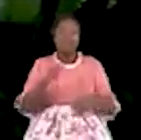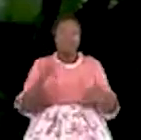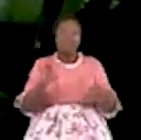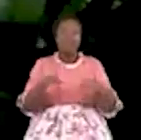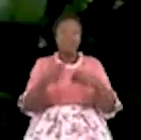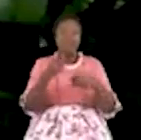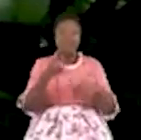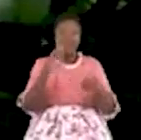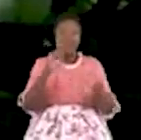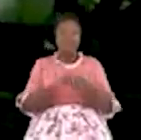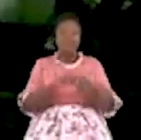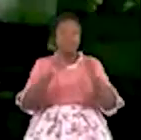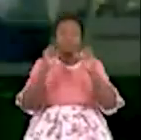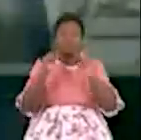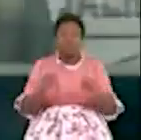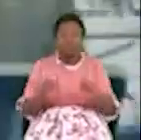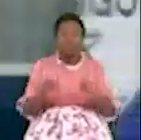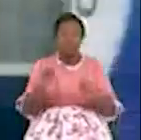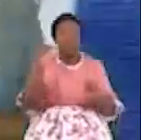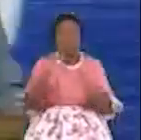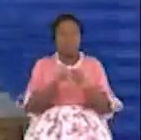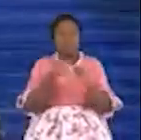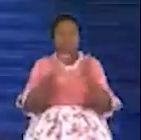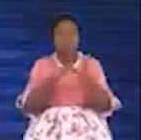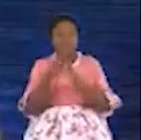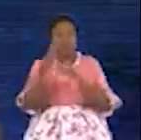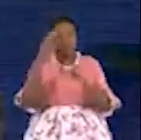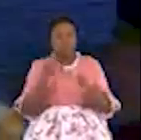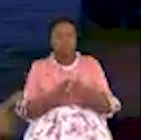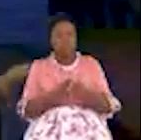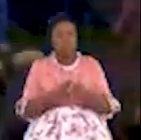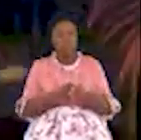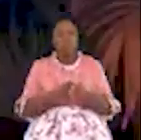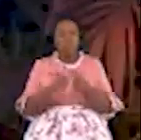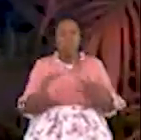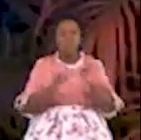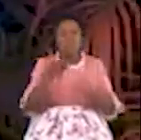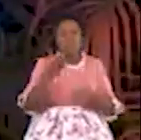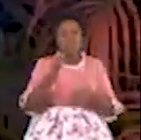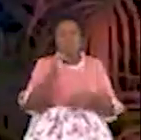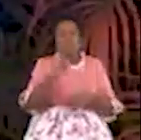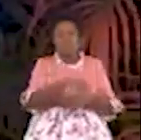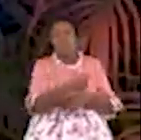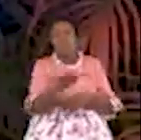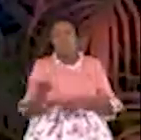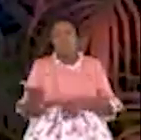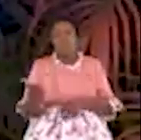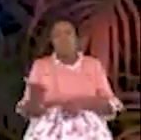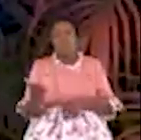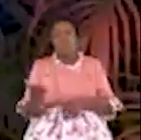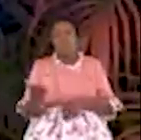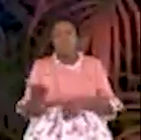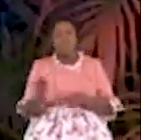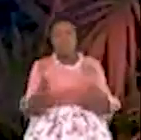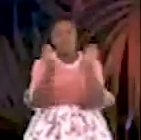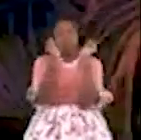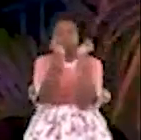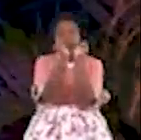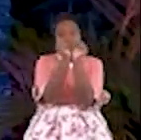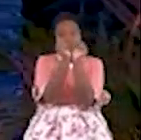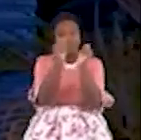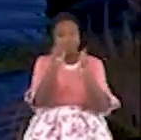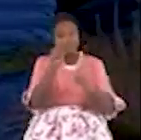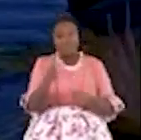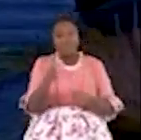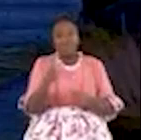ahụ n'aha Jizọs. Ọ bụrụ na e nwere ihe ọbụla nke na-ejigide gị, ọ bụrụ na e nwere ihe